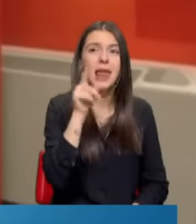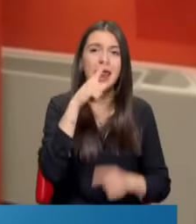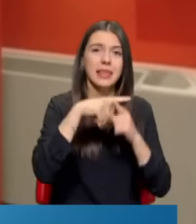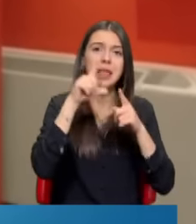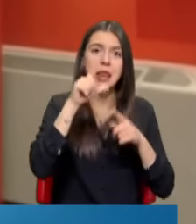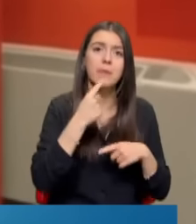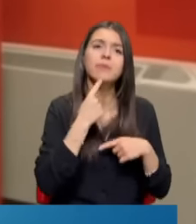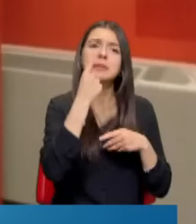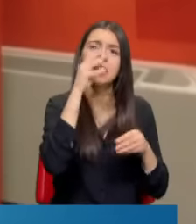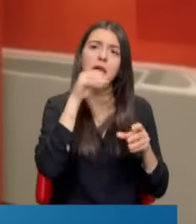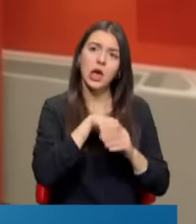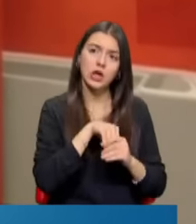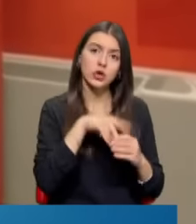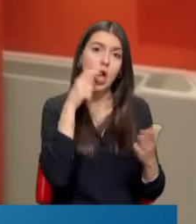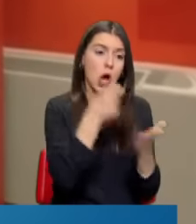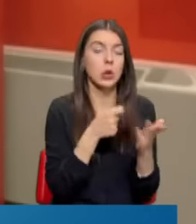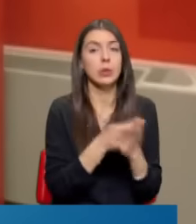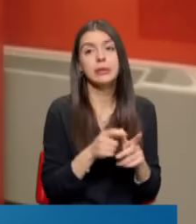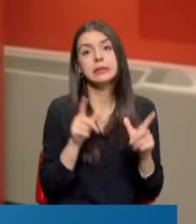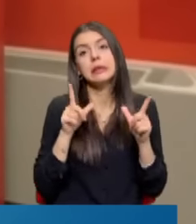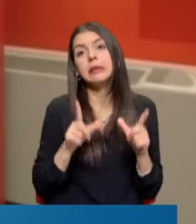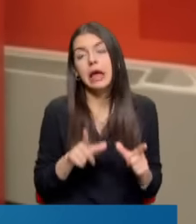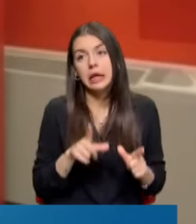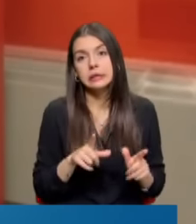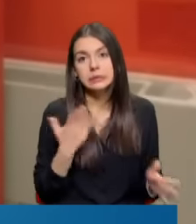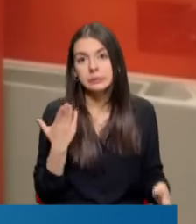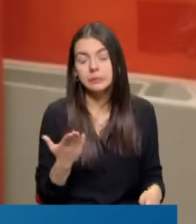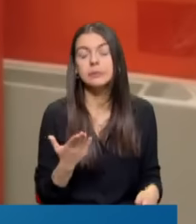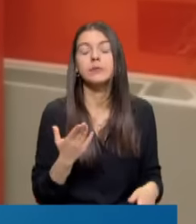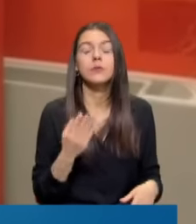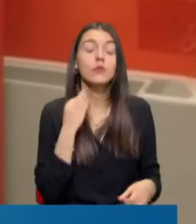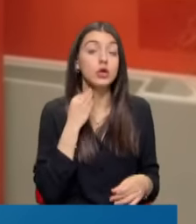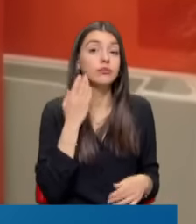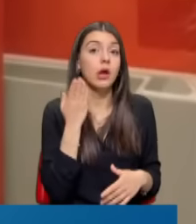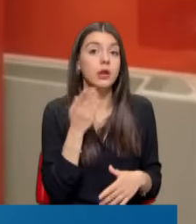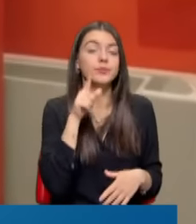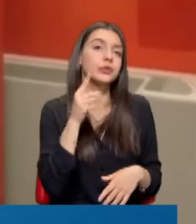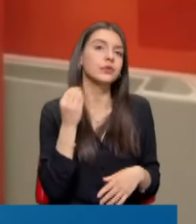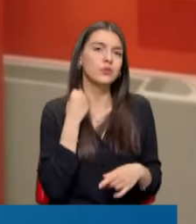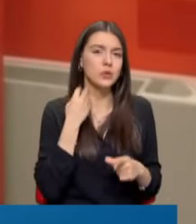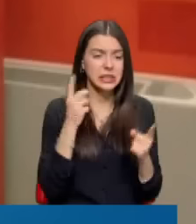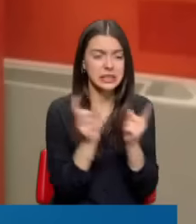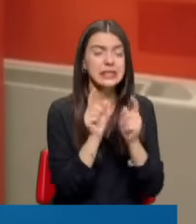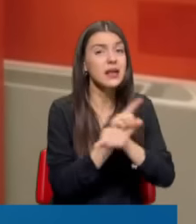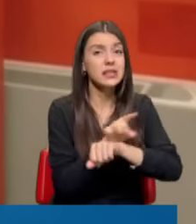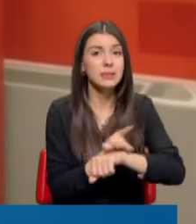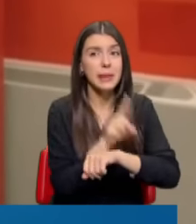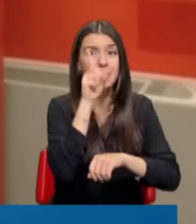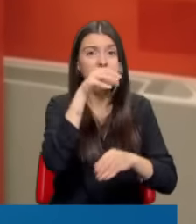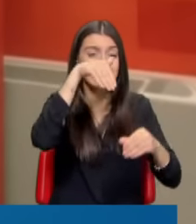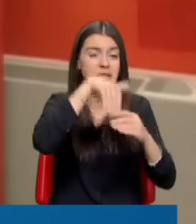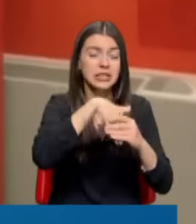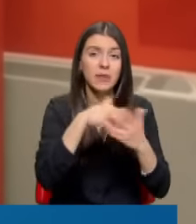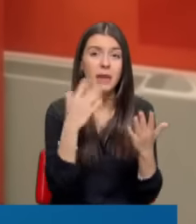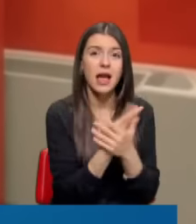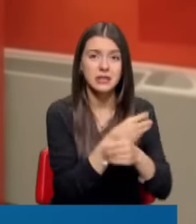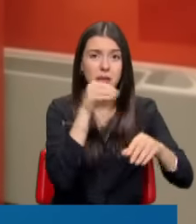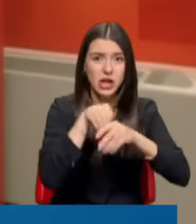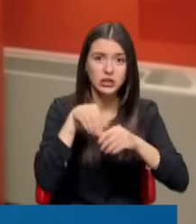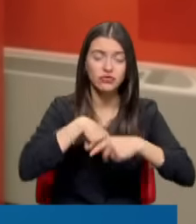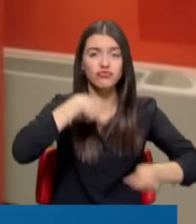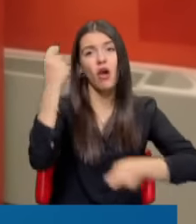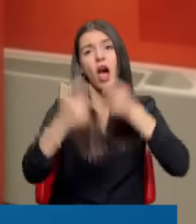yıla kadar ödemesinin yapılması gerekli olan borçlardır. Ama bu borç yükünün kısa vadede bir seçim kazanmak amacıyla yapılmış